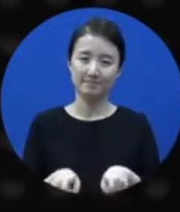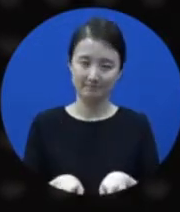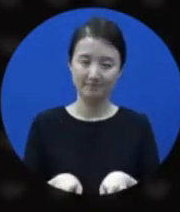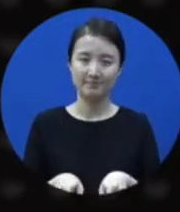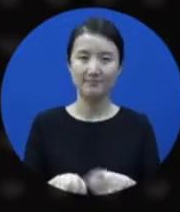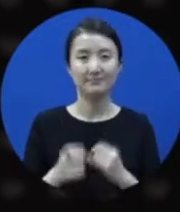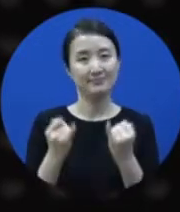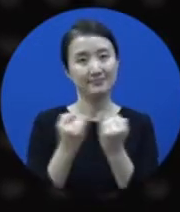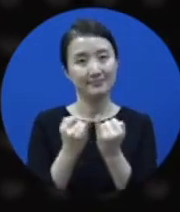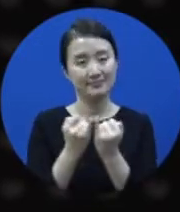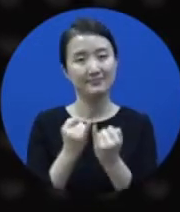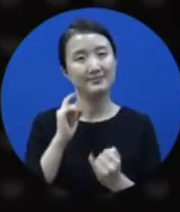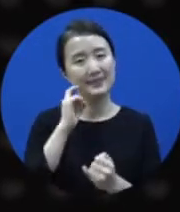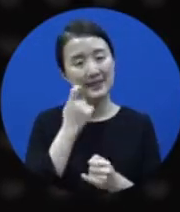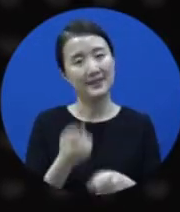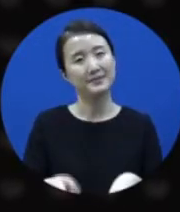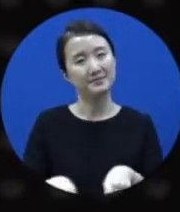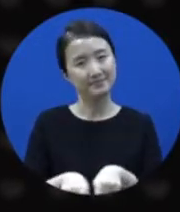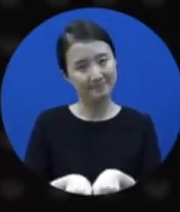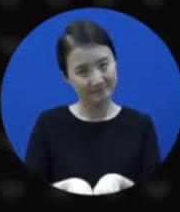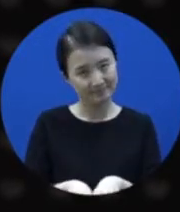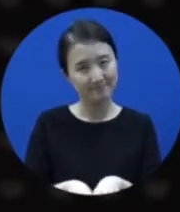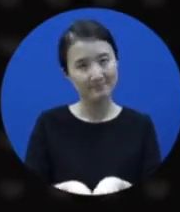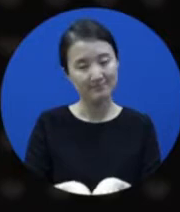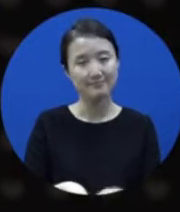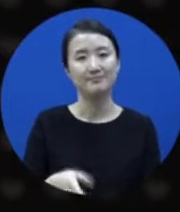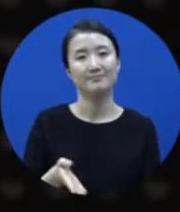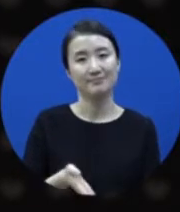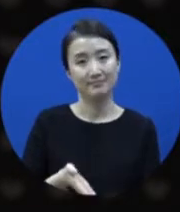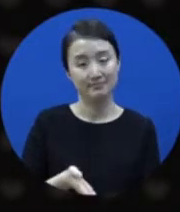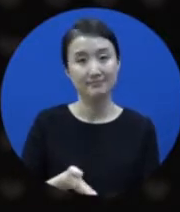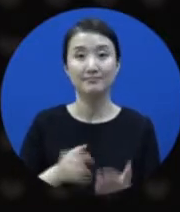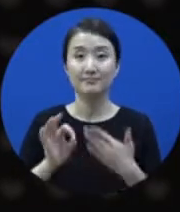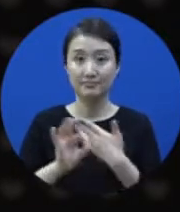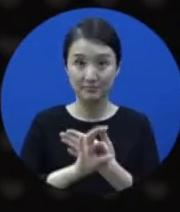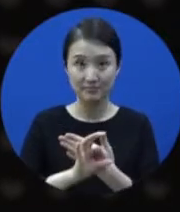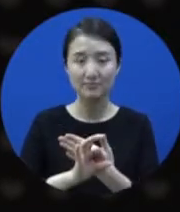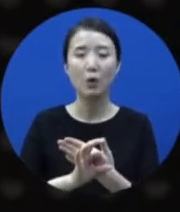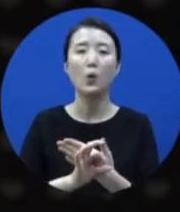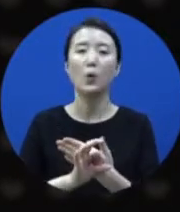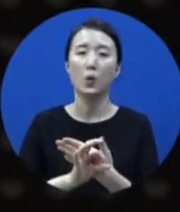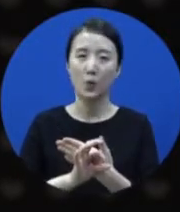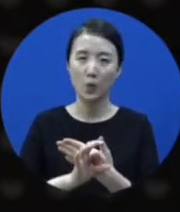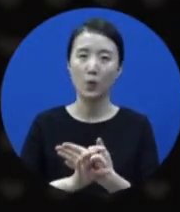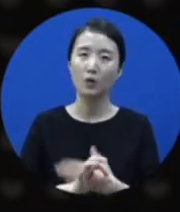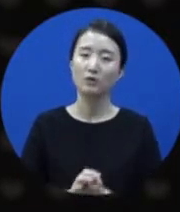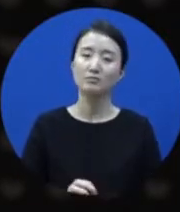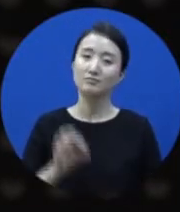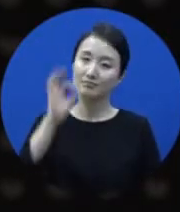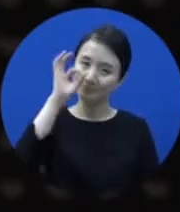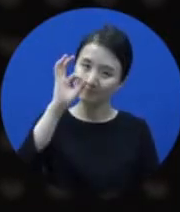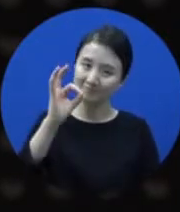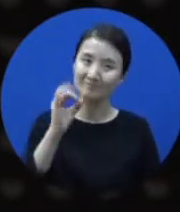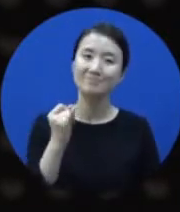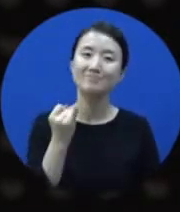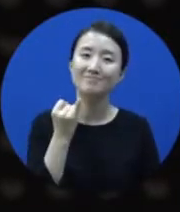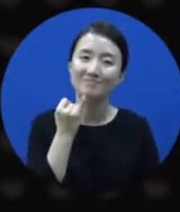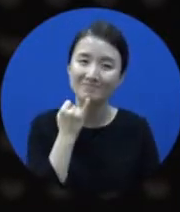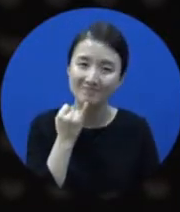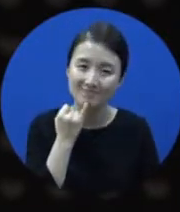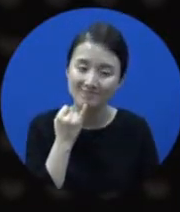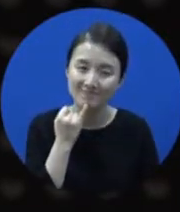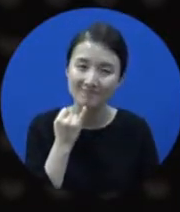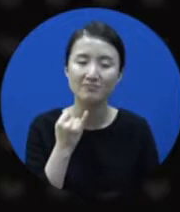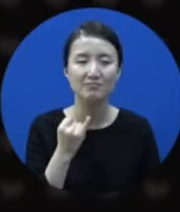다리를 다소곳하게 좀 붙이고 말씀을 하시면 아, 참 사람 됨됨이가 좋아 보인다라는 생각이